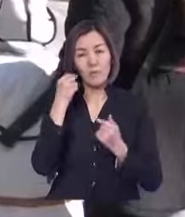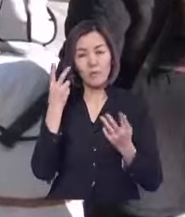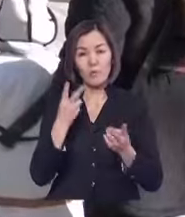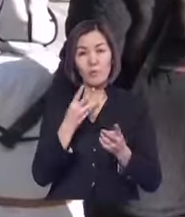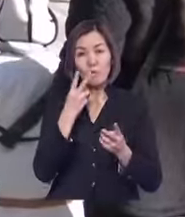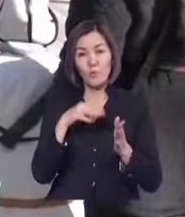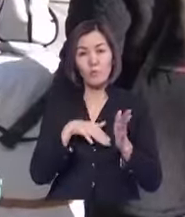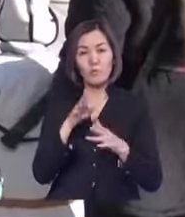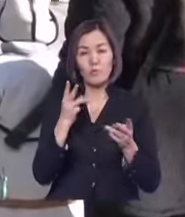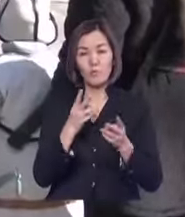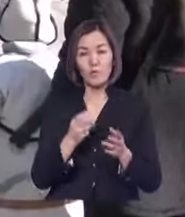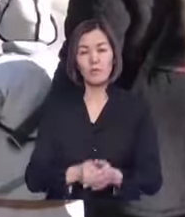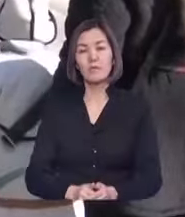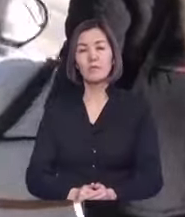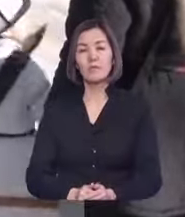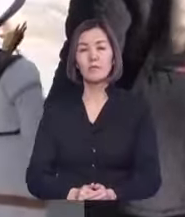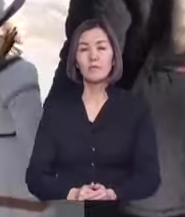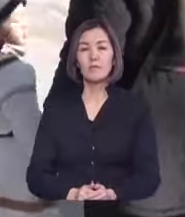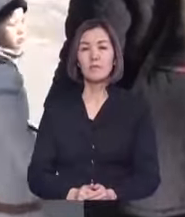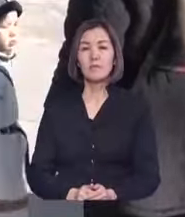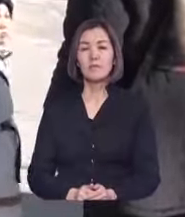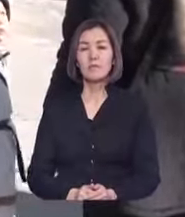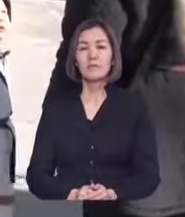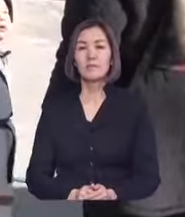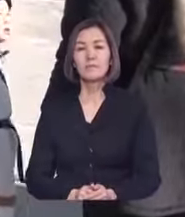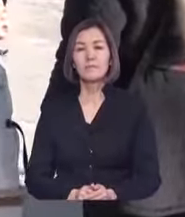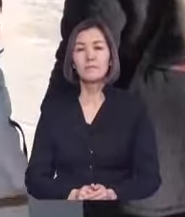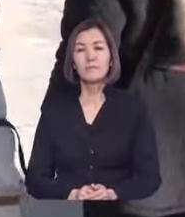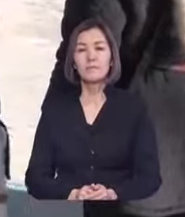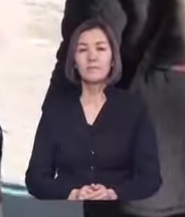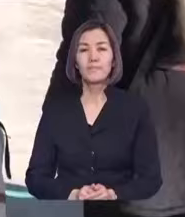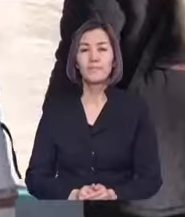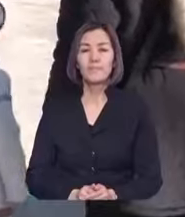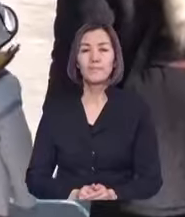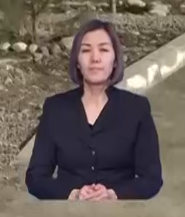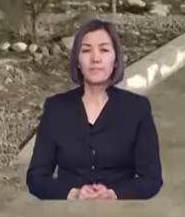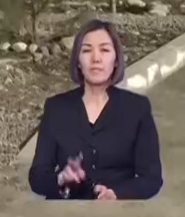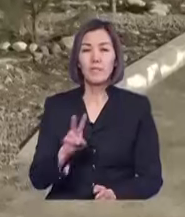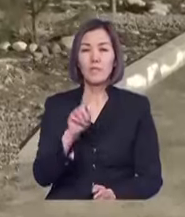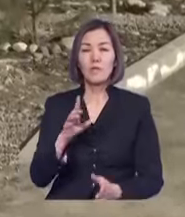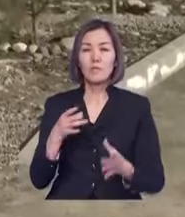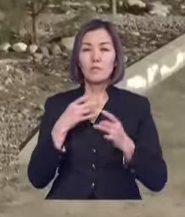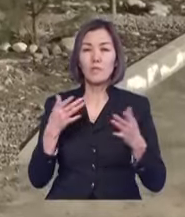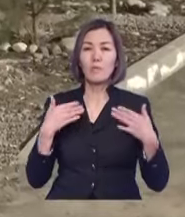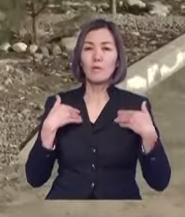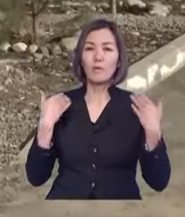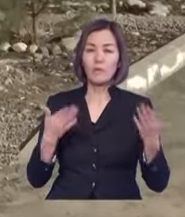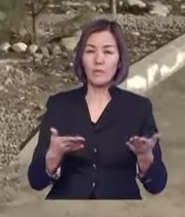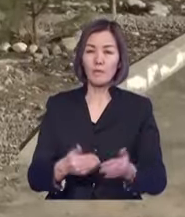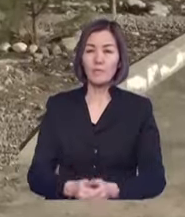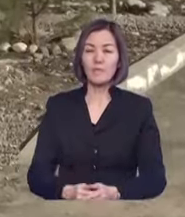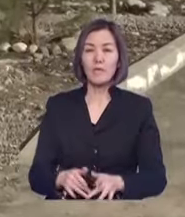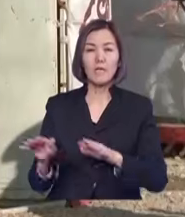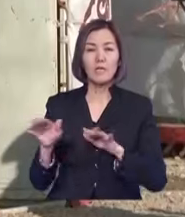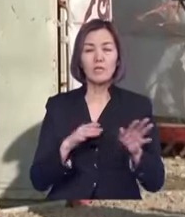сол кішігірім жарыс ұйымдастырайық деп сол үшін келіп отырмыз. Наурыз құтты болсын. Қорыта айтқанда салтанатты шара